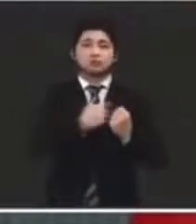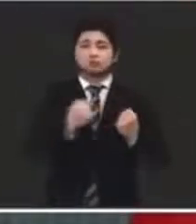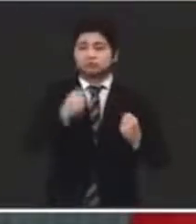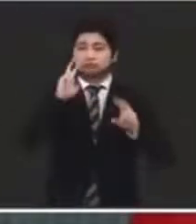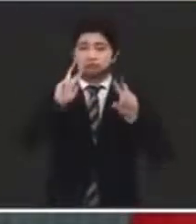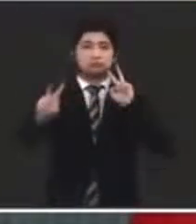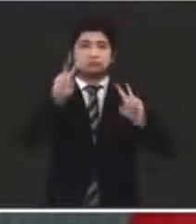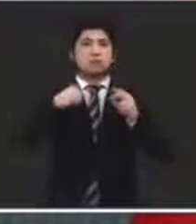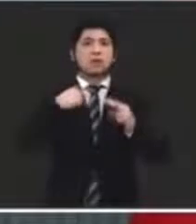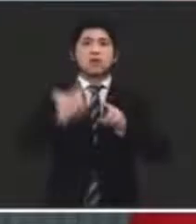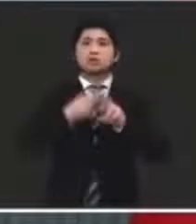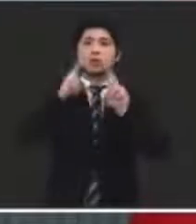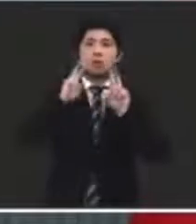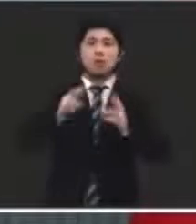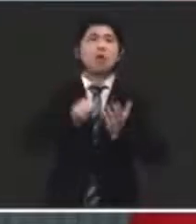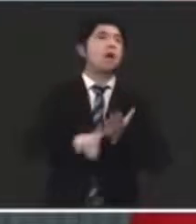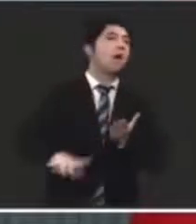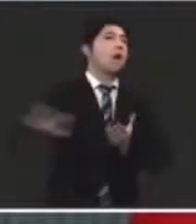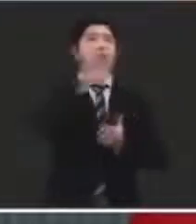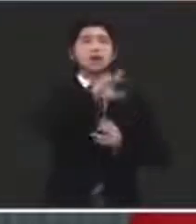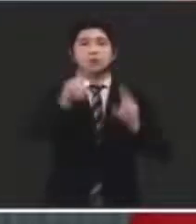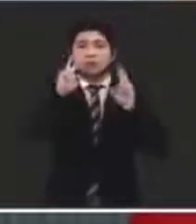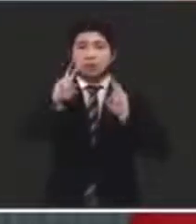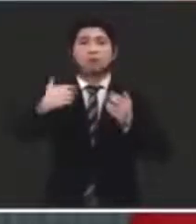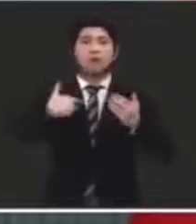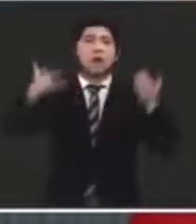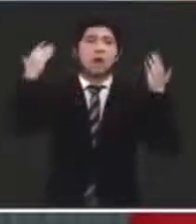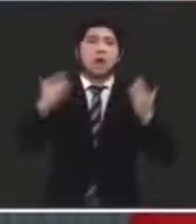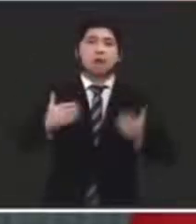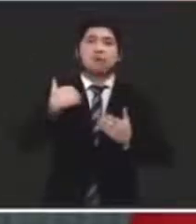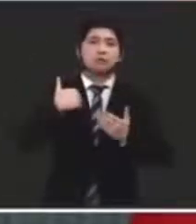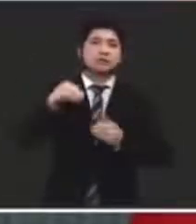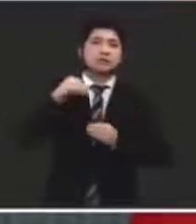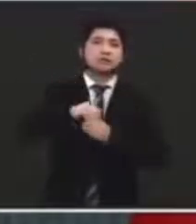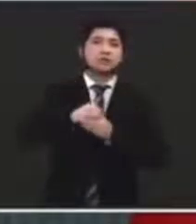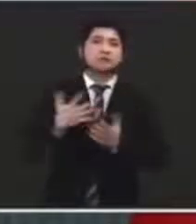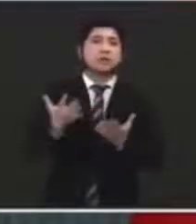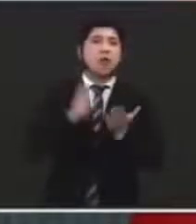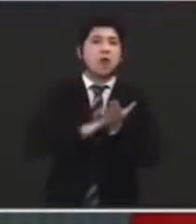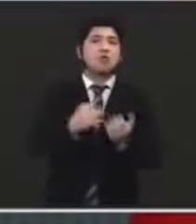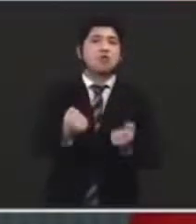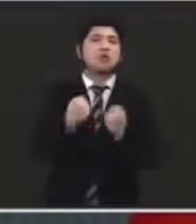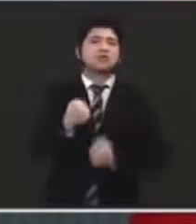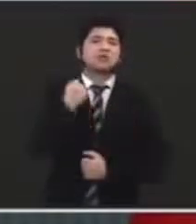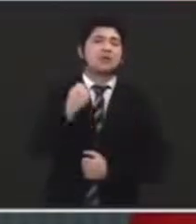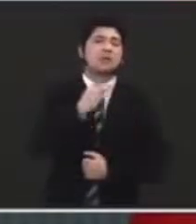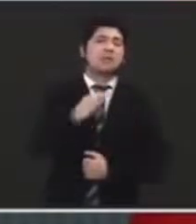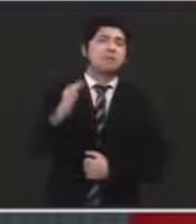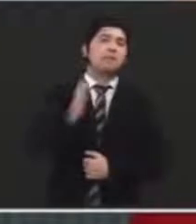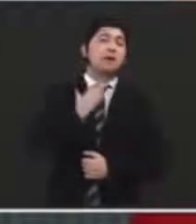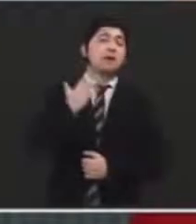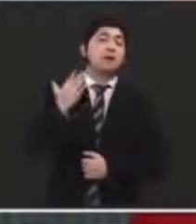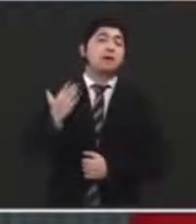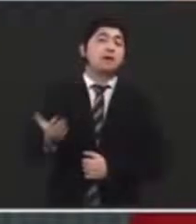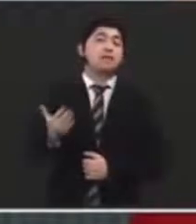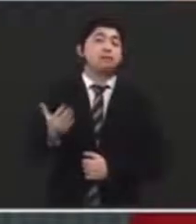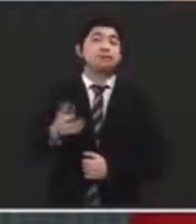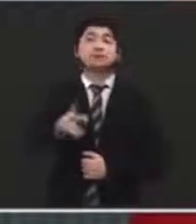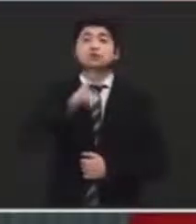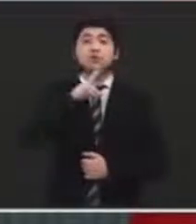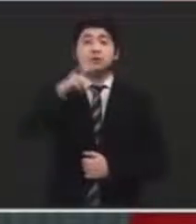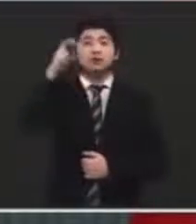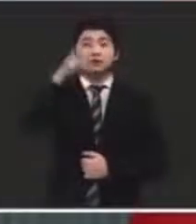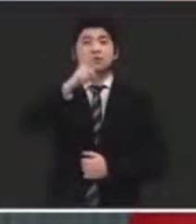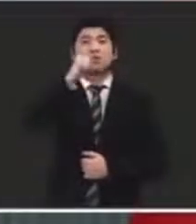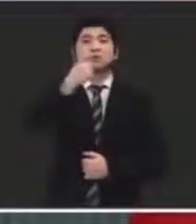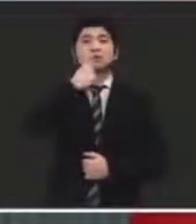konusunda artık herkesin takdir ettiği birikime ve dirayete sahip son